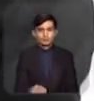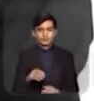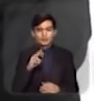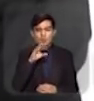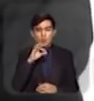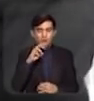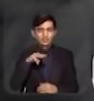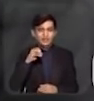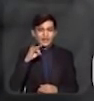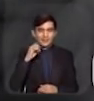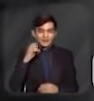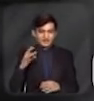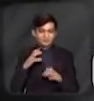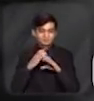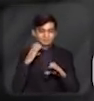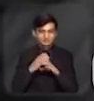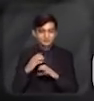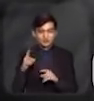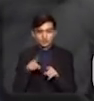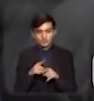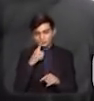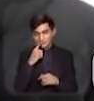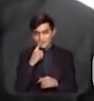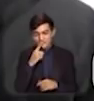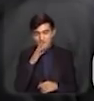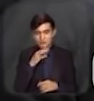ойлаймын, осы жақын арада қойып беремін.